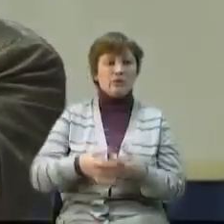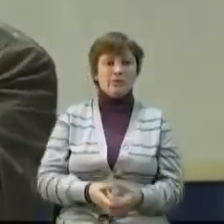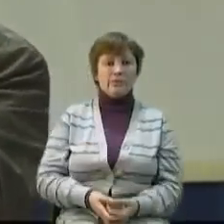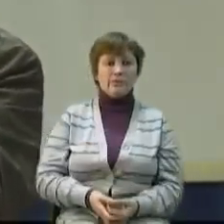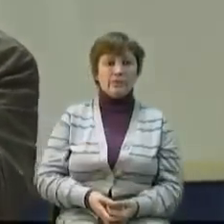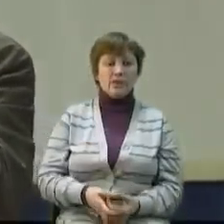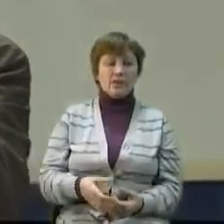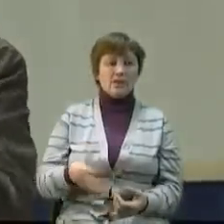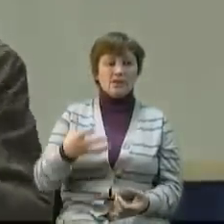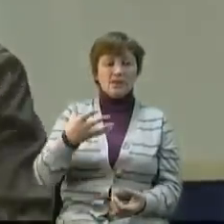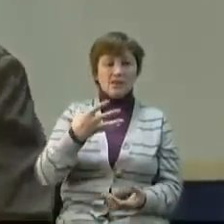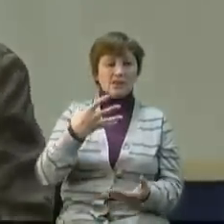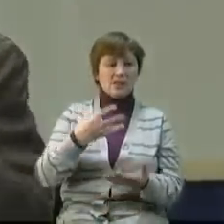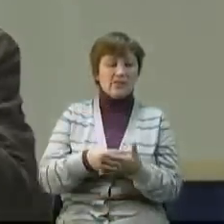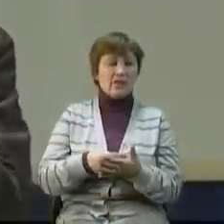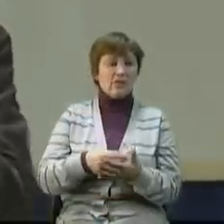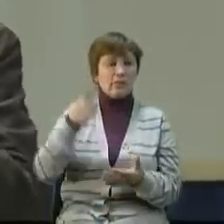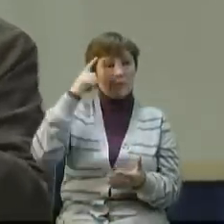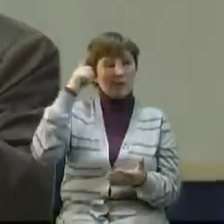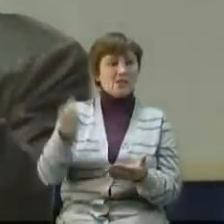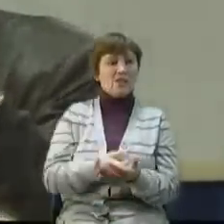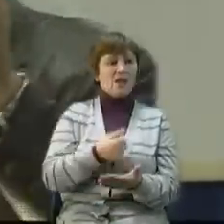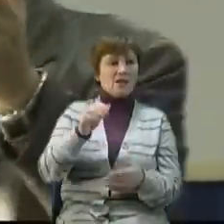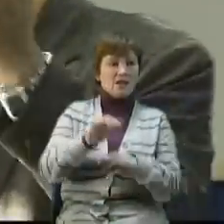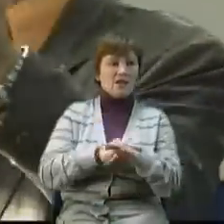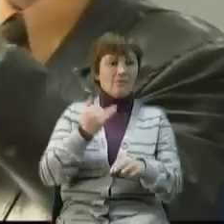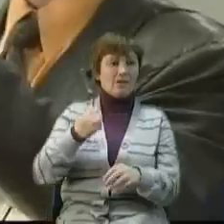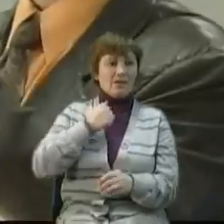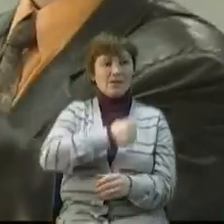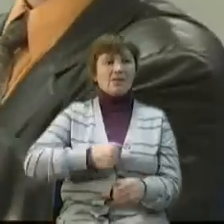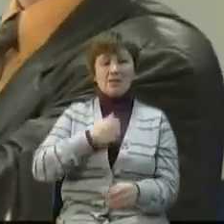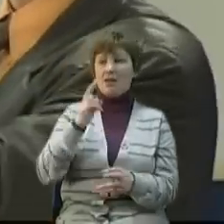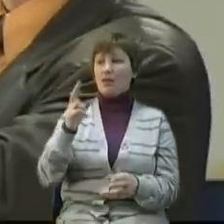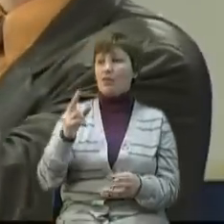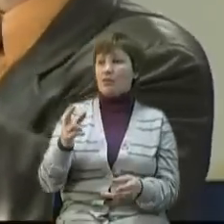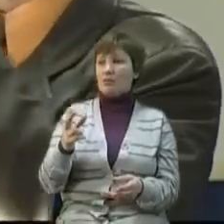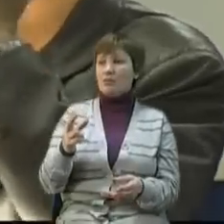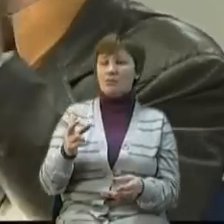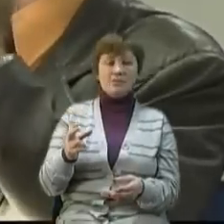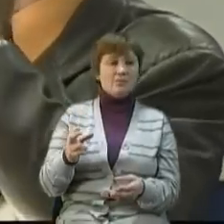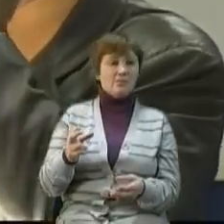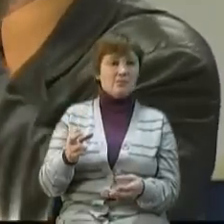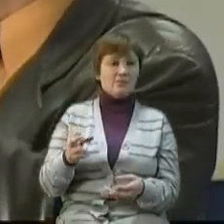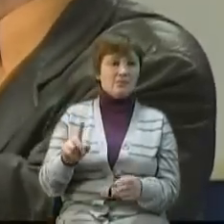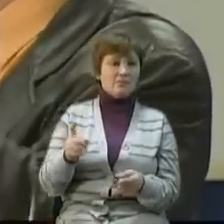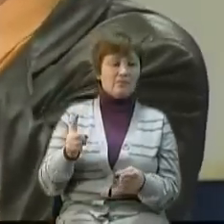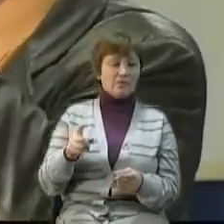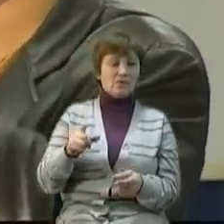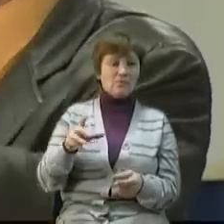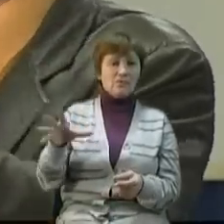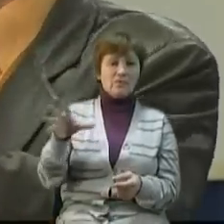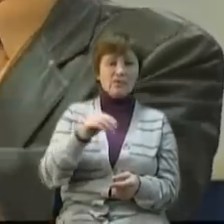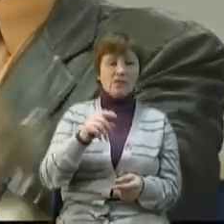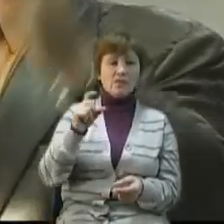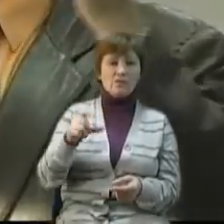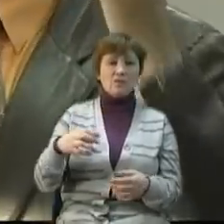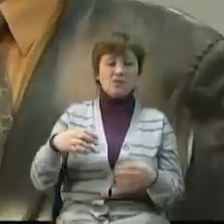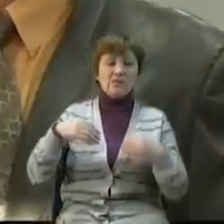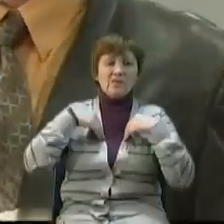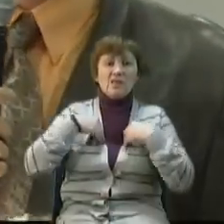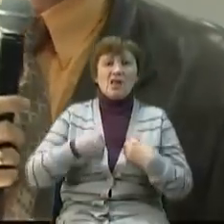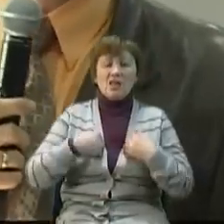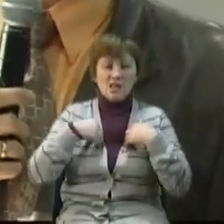собственного познания добра и зла. Кто кушает вообще? Вот почему все человечество в таких скорбях и страданиях? И